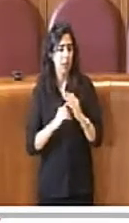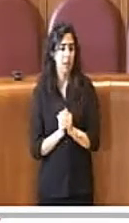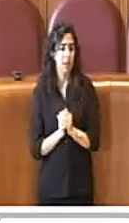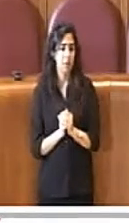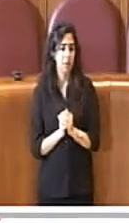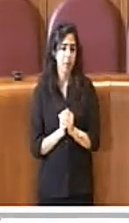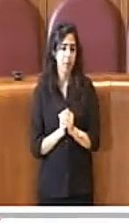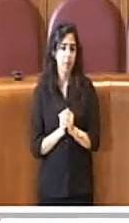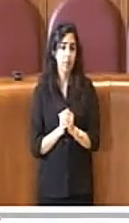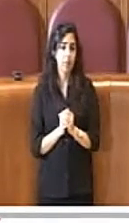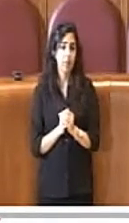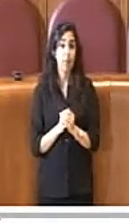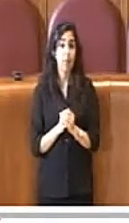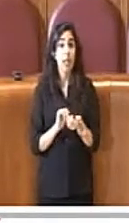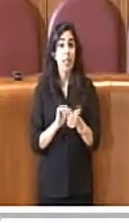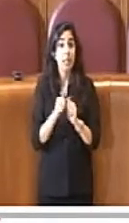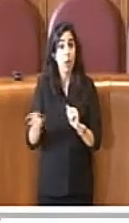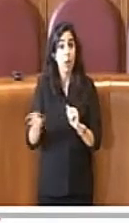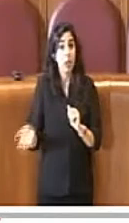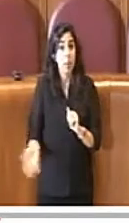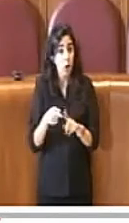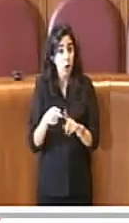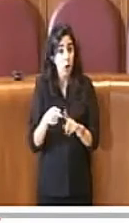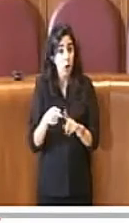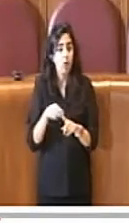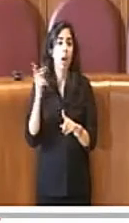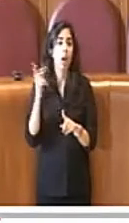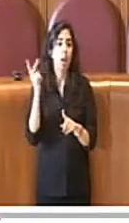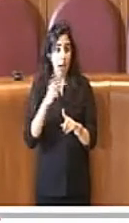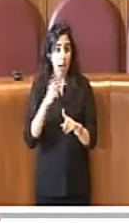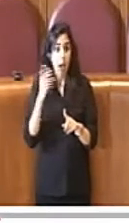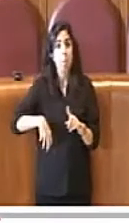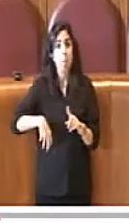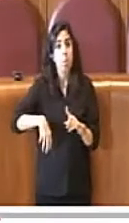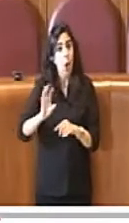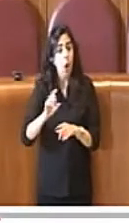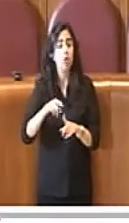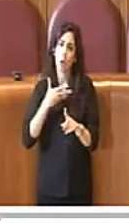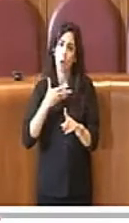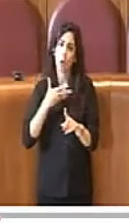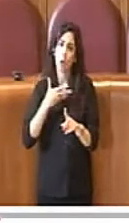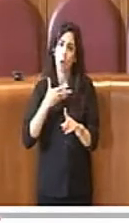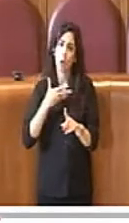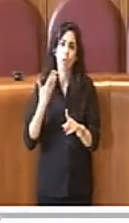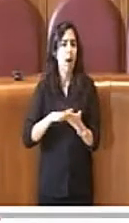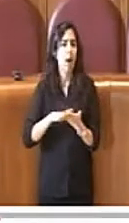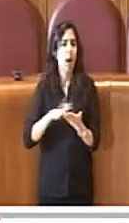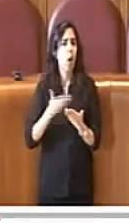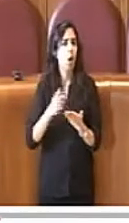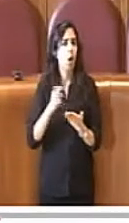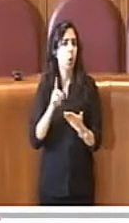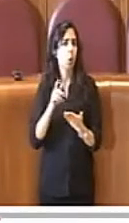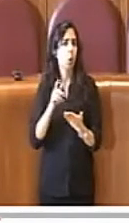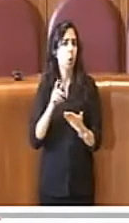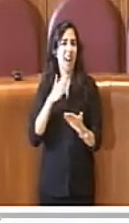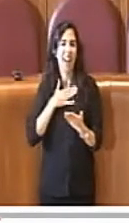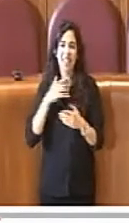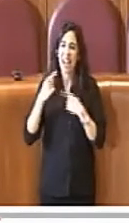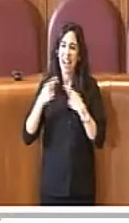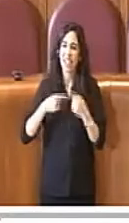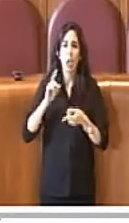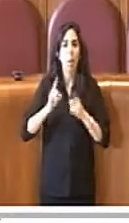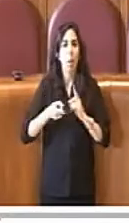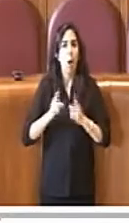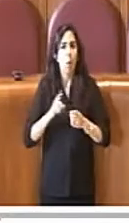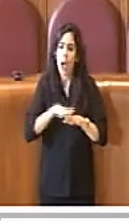Lo sport delle bocce ha una notevole valenza culturale da perseverare. Il gioco nella tradizione storico-popolare è stato praticato da tutti i